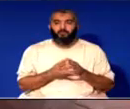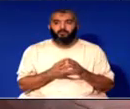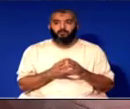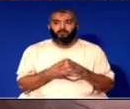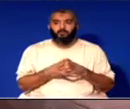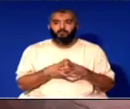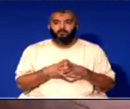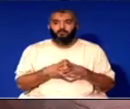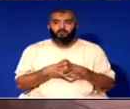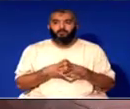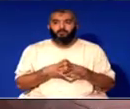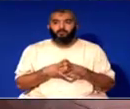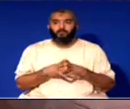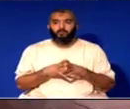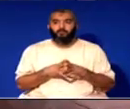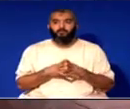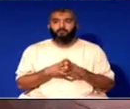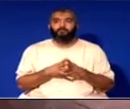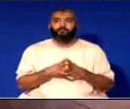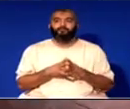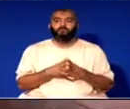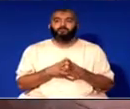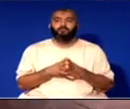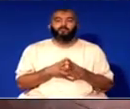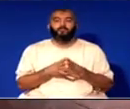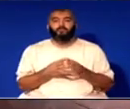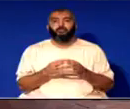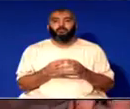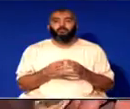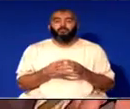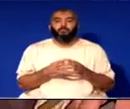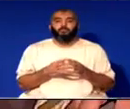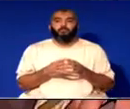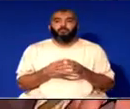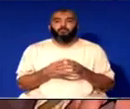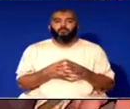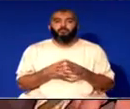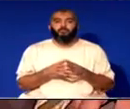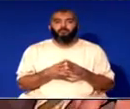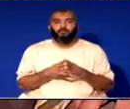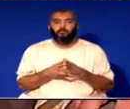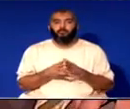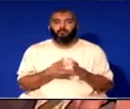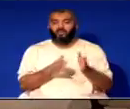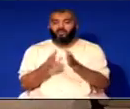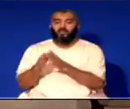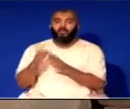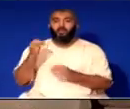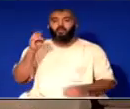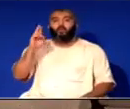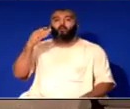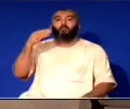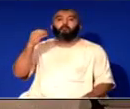لكل مسكين ولا مقدار 10000 شحال يقابلها سميد ولا هكذا يعني. نعم. ام محمد من ميلا تقول